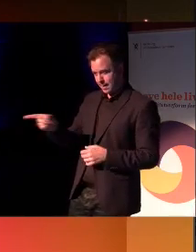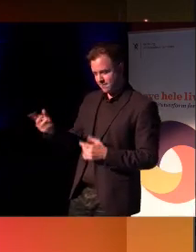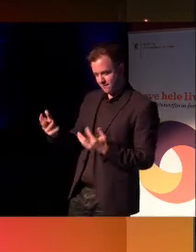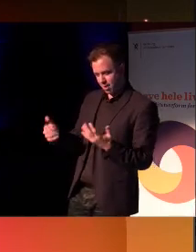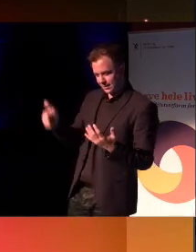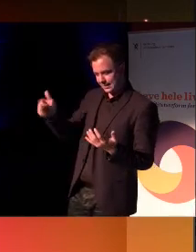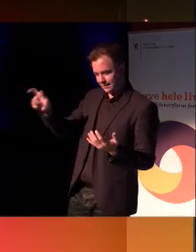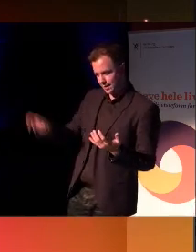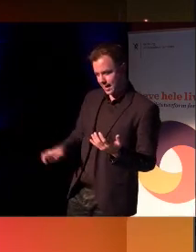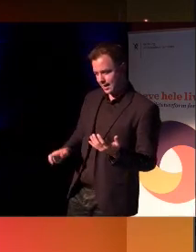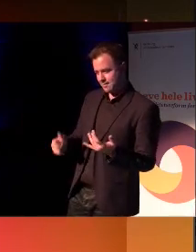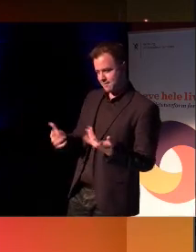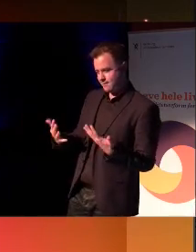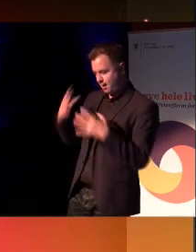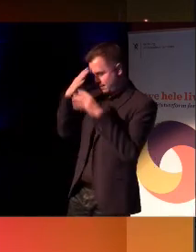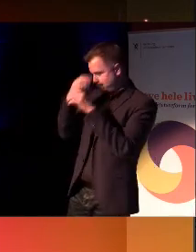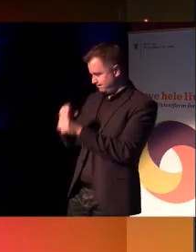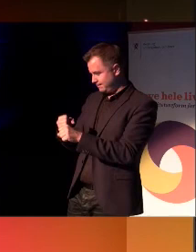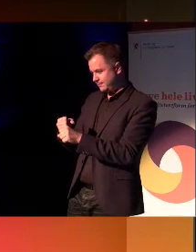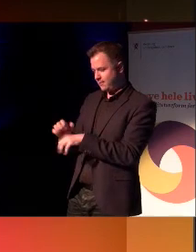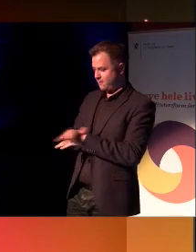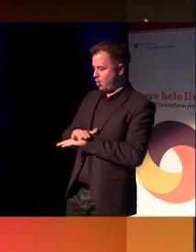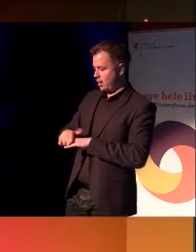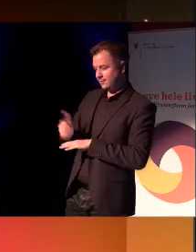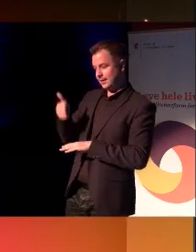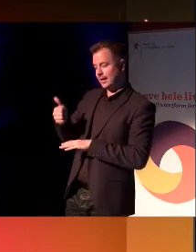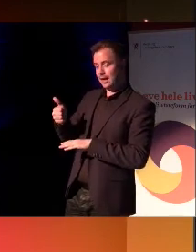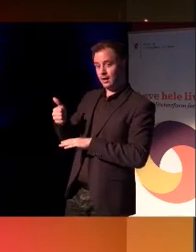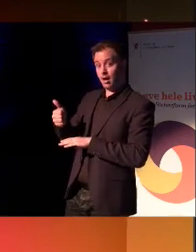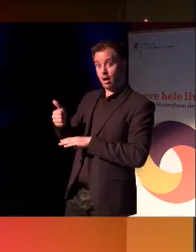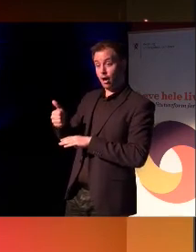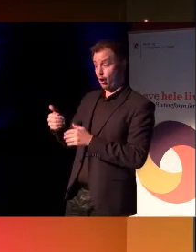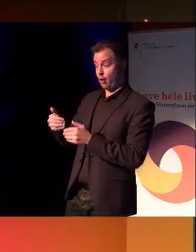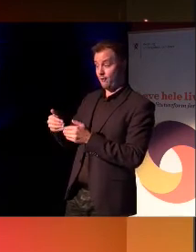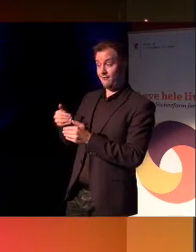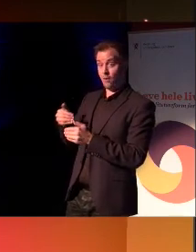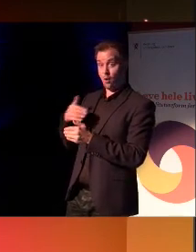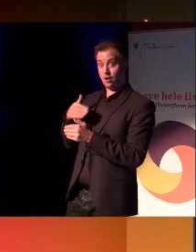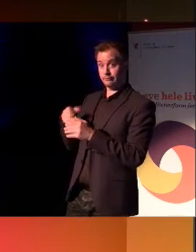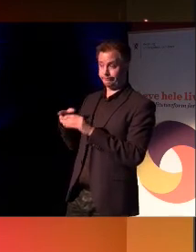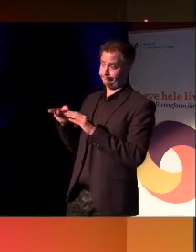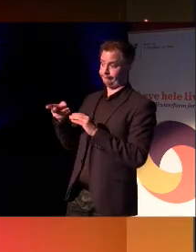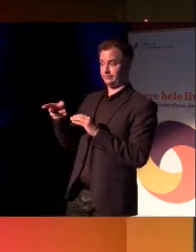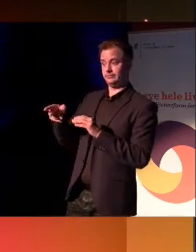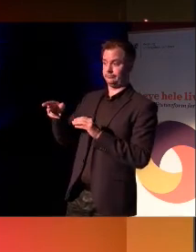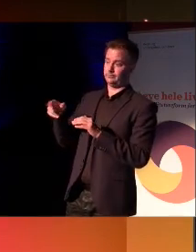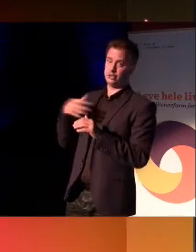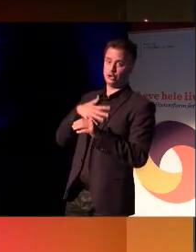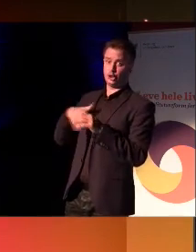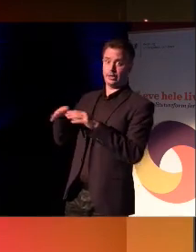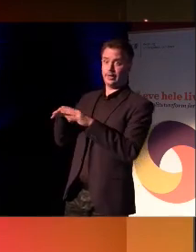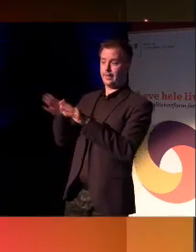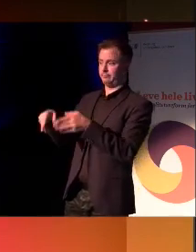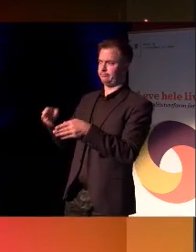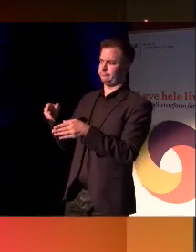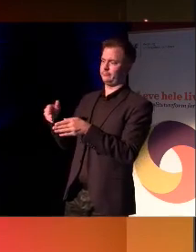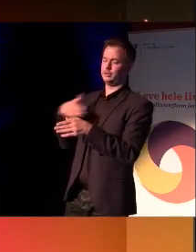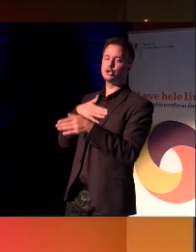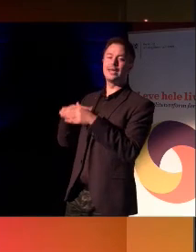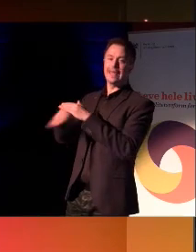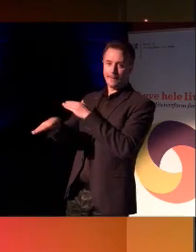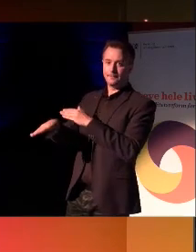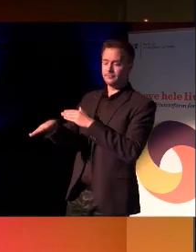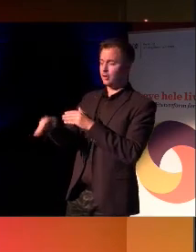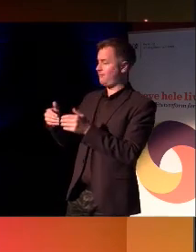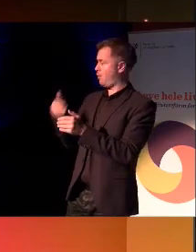Hva var de opptatt av? De har jo hatt et helt liv før de kom på sykehjemmet. De har jo mange interesser. Og så gikk vi akkurat